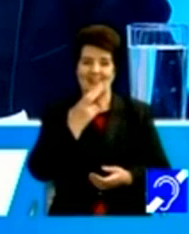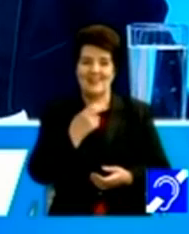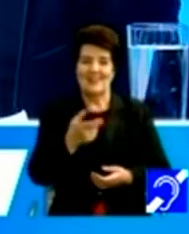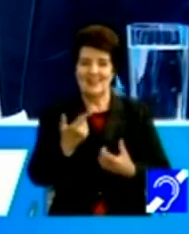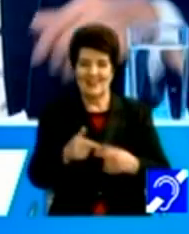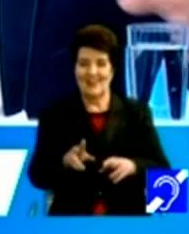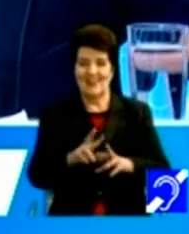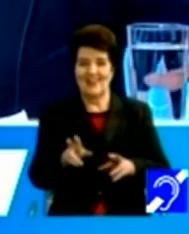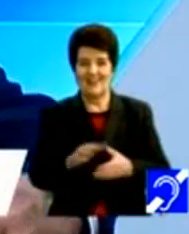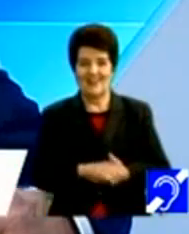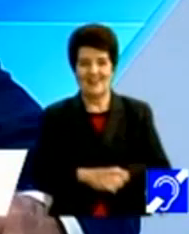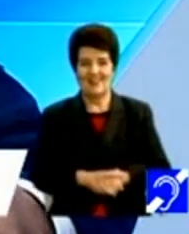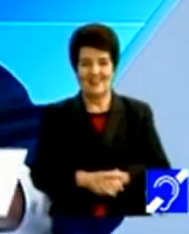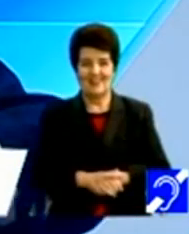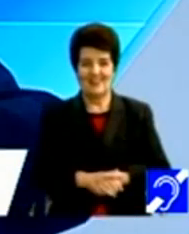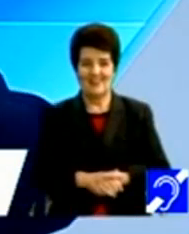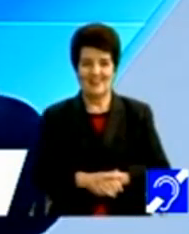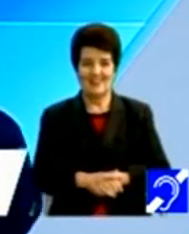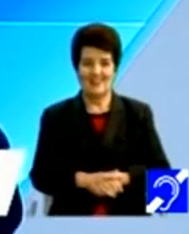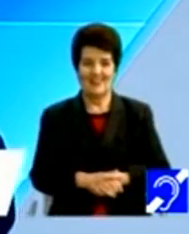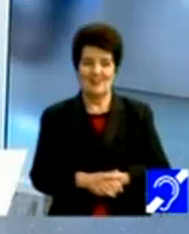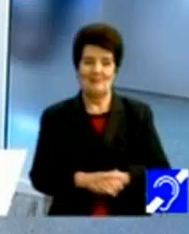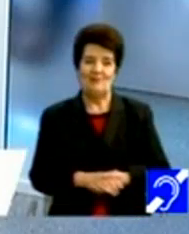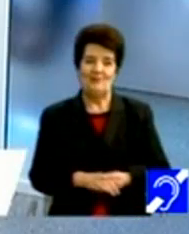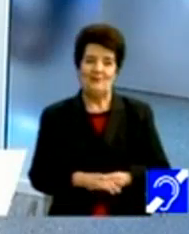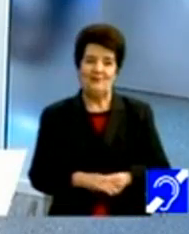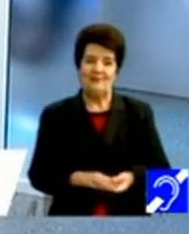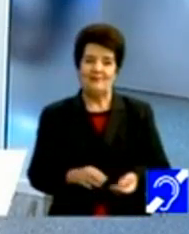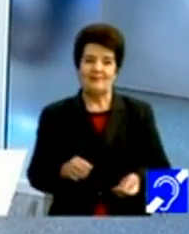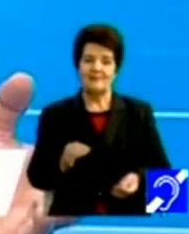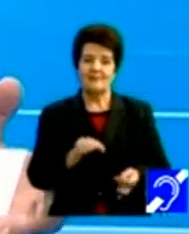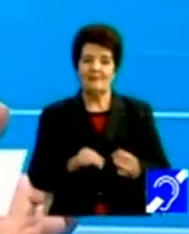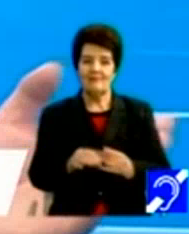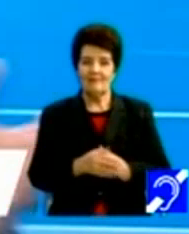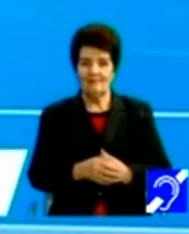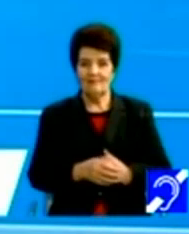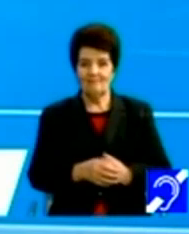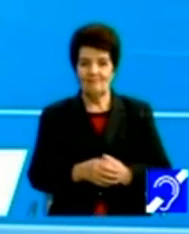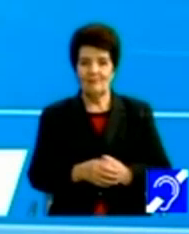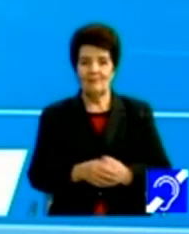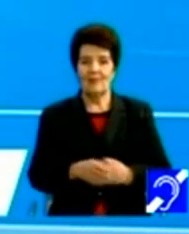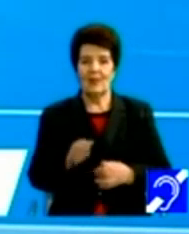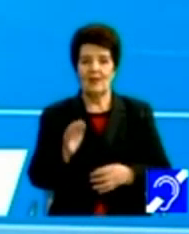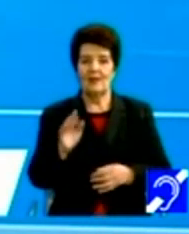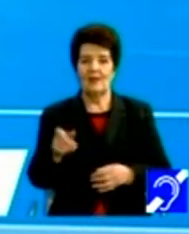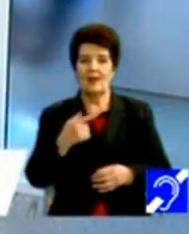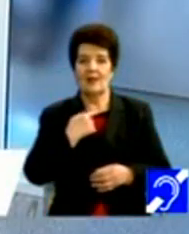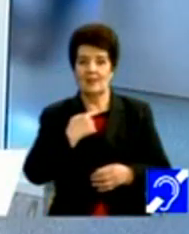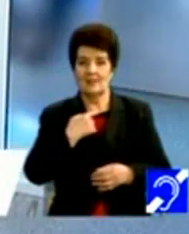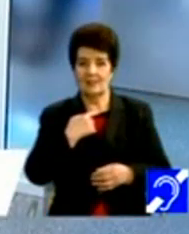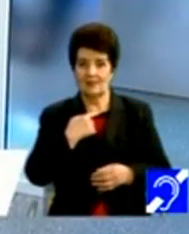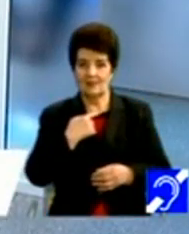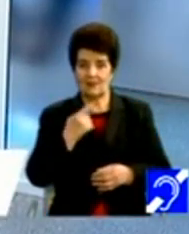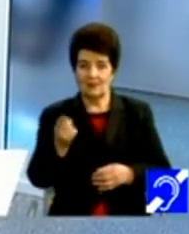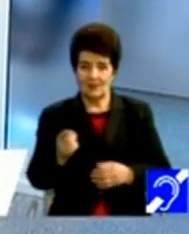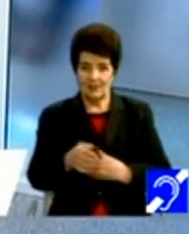enervat degeaba. Nu m-a enervat, domnule. Nu pot să mă enervez. Foarte simplu. E dreptul de la replică, ați fost vizat direct. Faptul deci că ați invocat